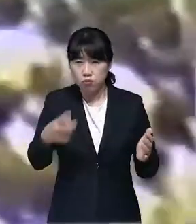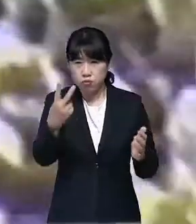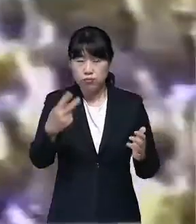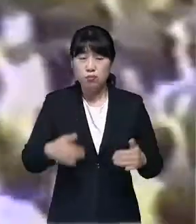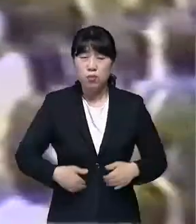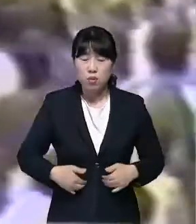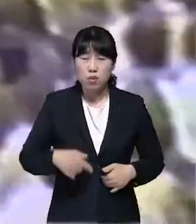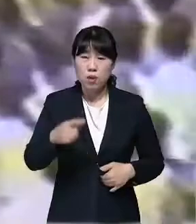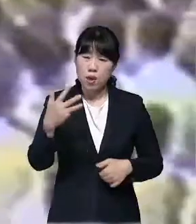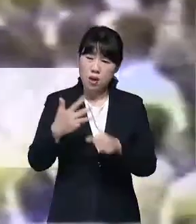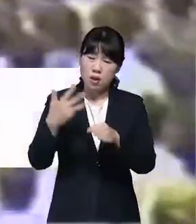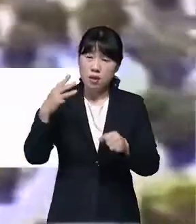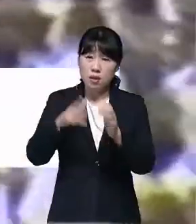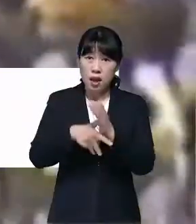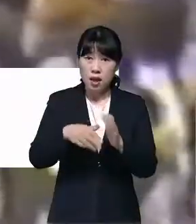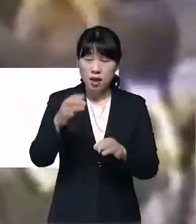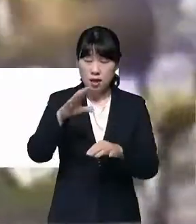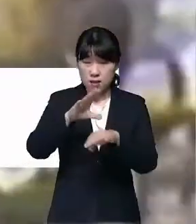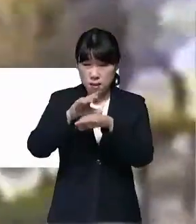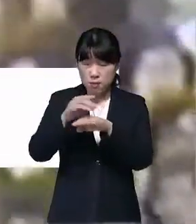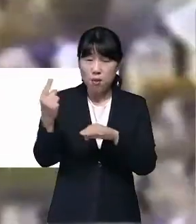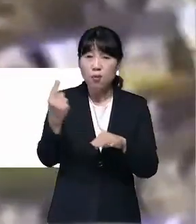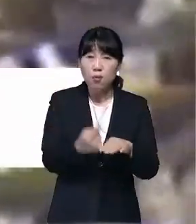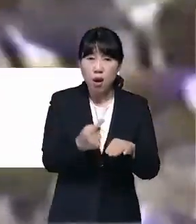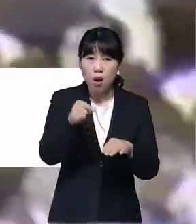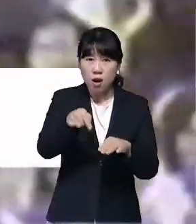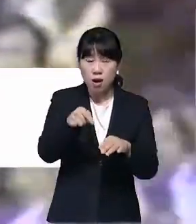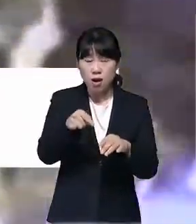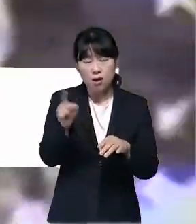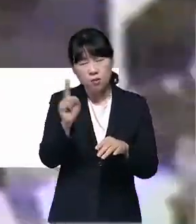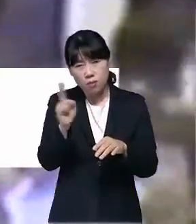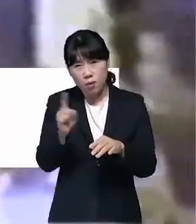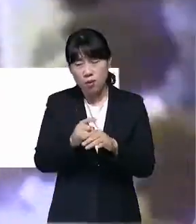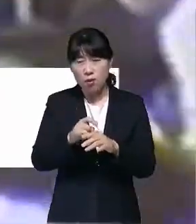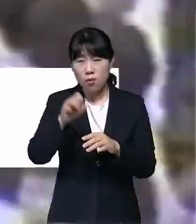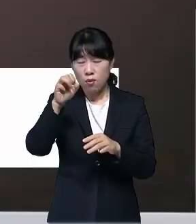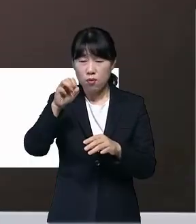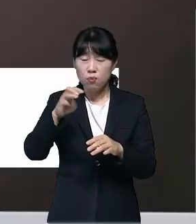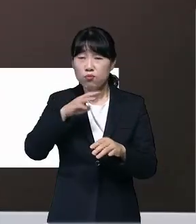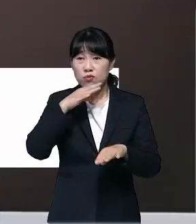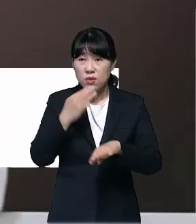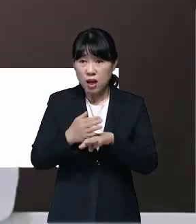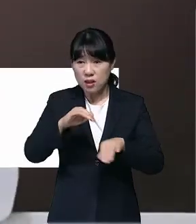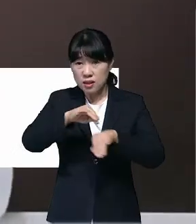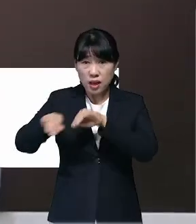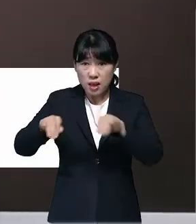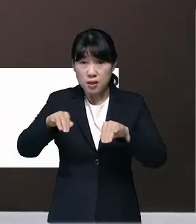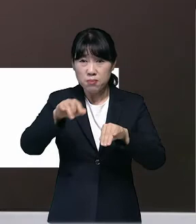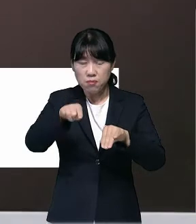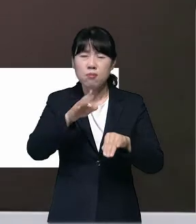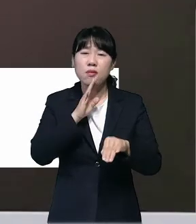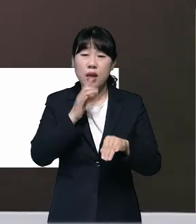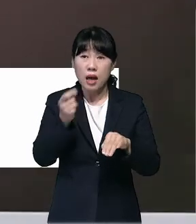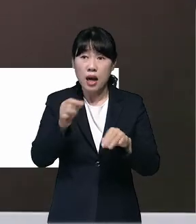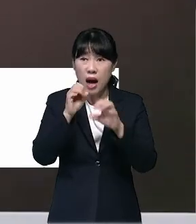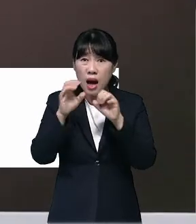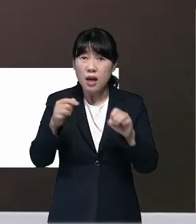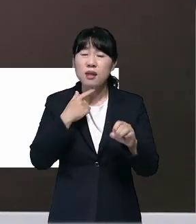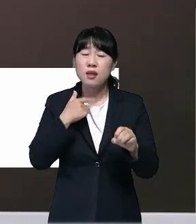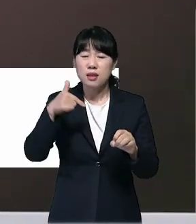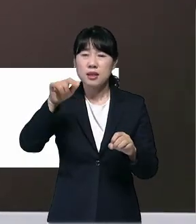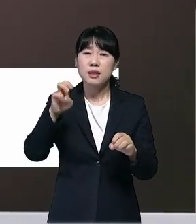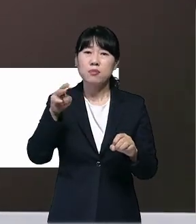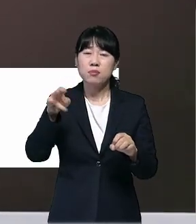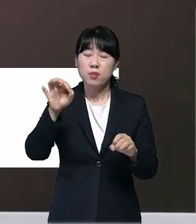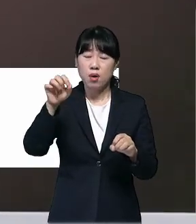8년 전 언론에 나와 광주에 침투했다고 주장하면서 북한 개입설의 근거가 됐던 김명국 씨. 본명 정명훈